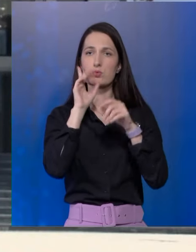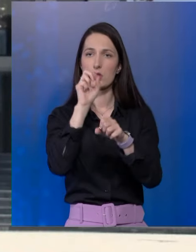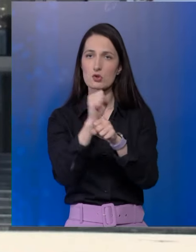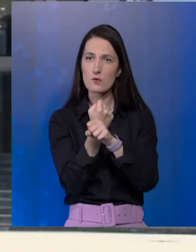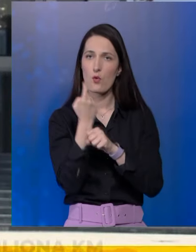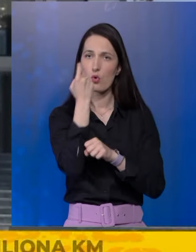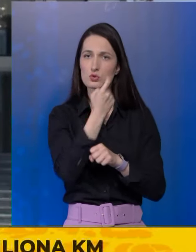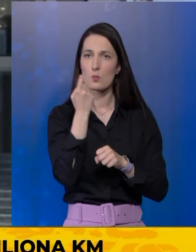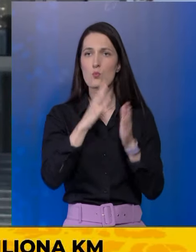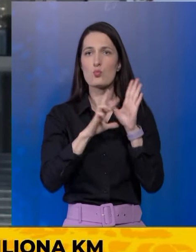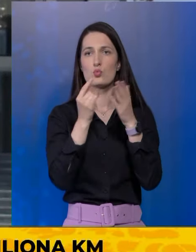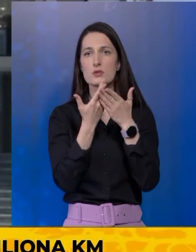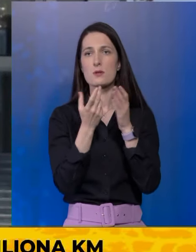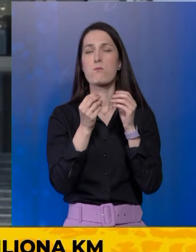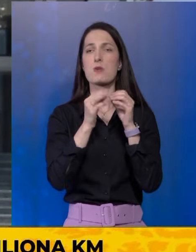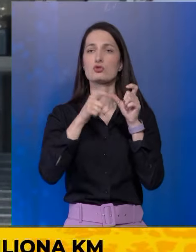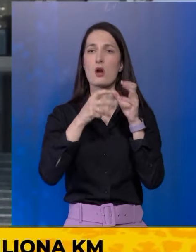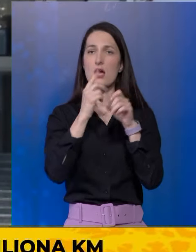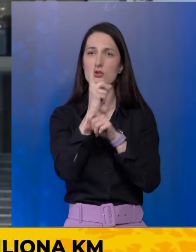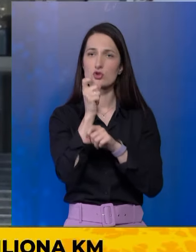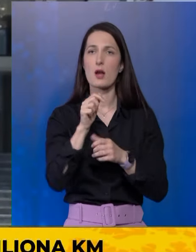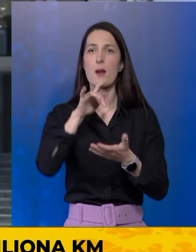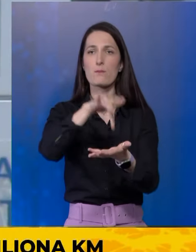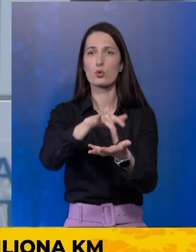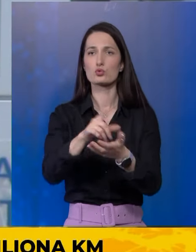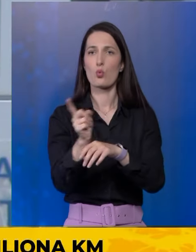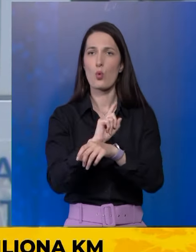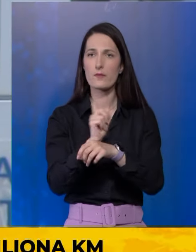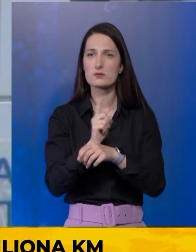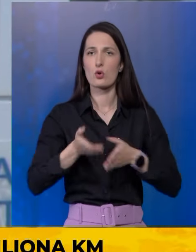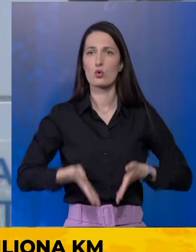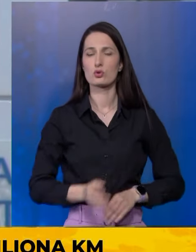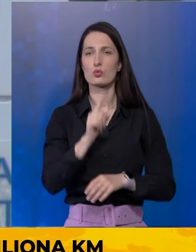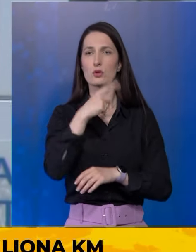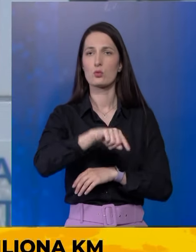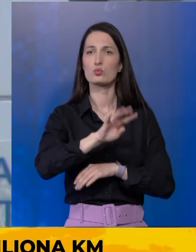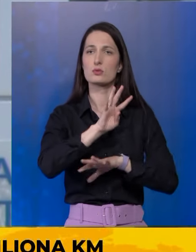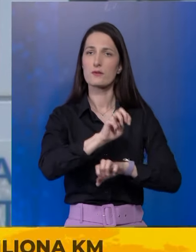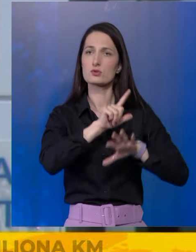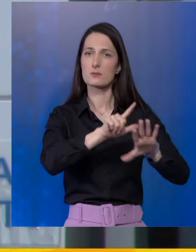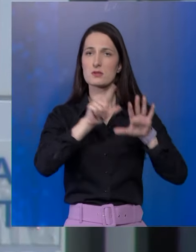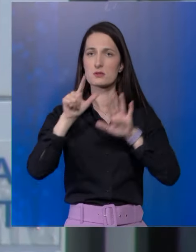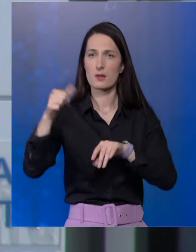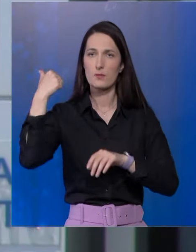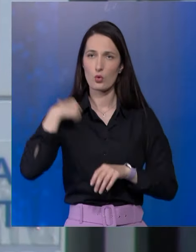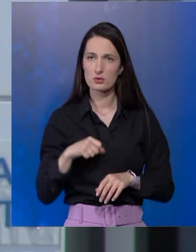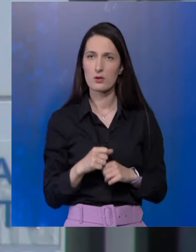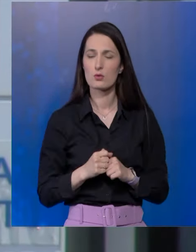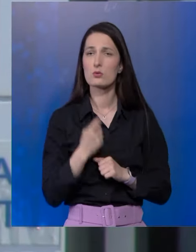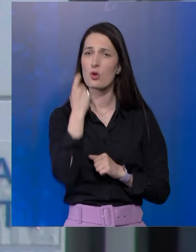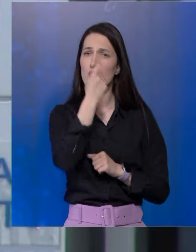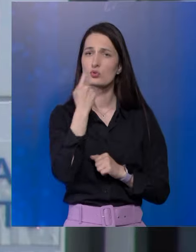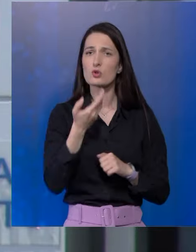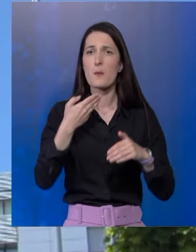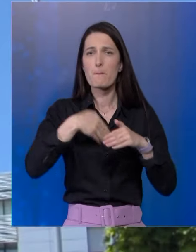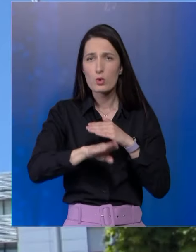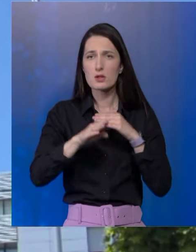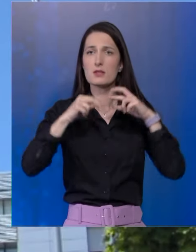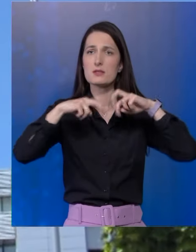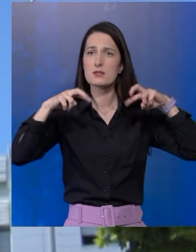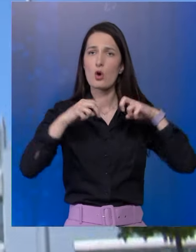Hercegovine osumnjičenog Muriza Bešlagića sa područja Lukavca, rođenog 1977. godine. Osumnjičeni je pod